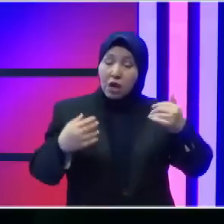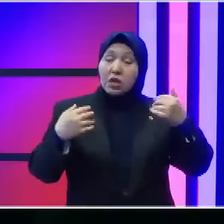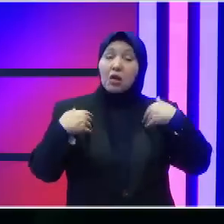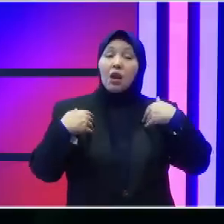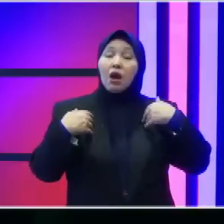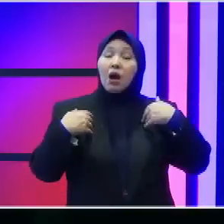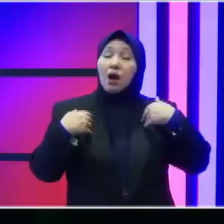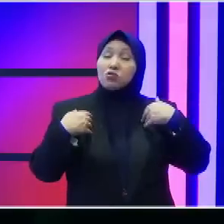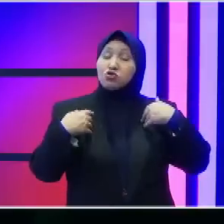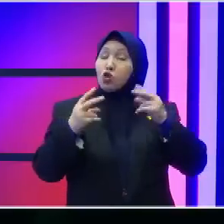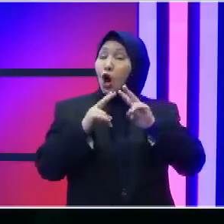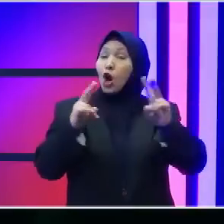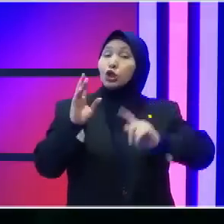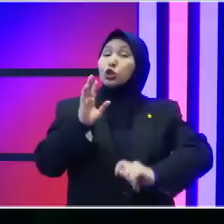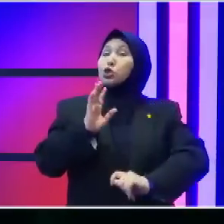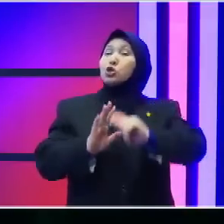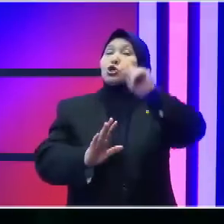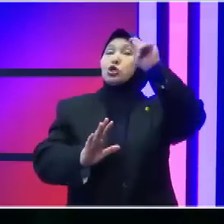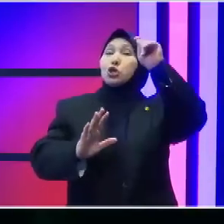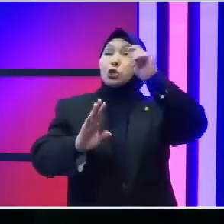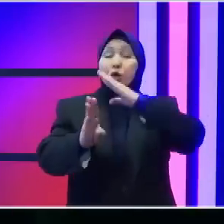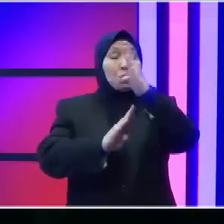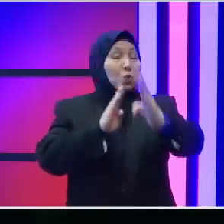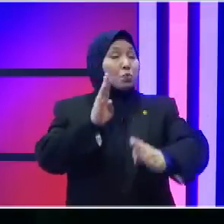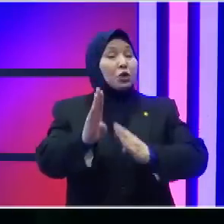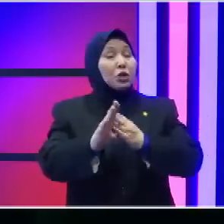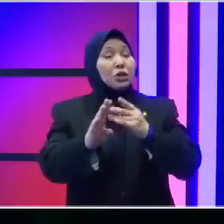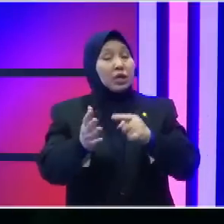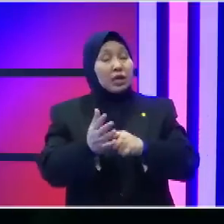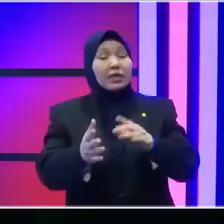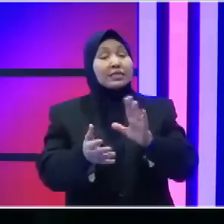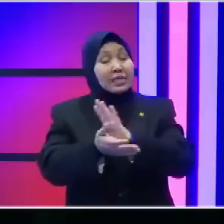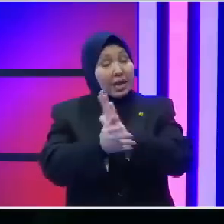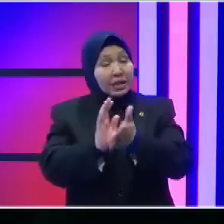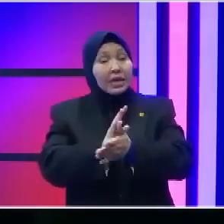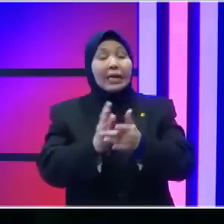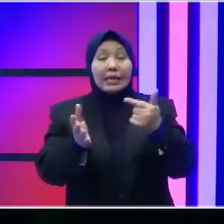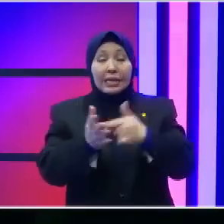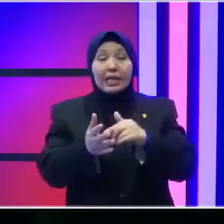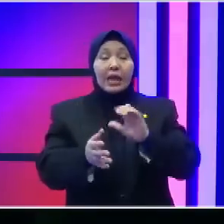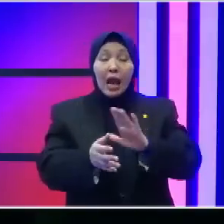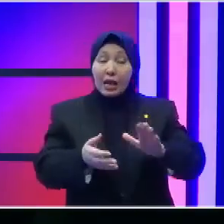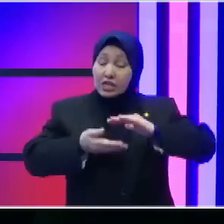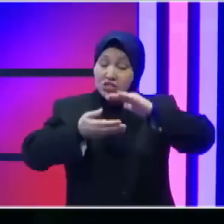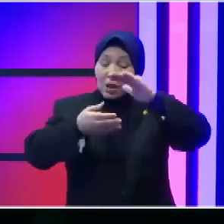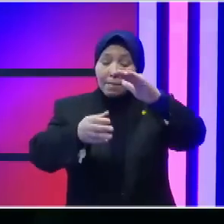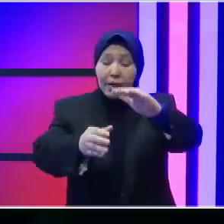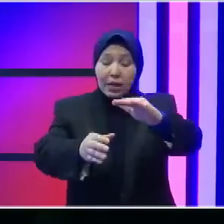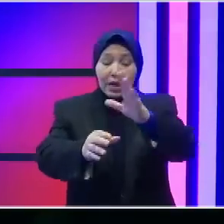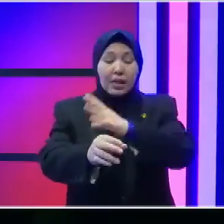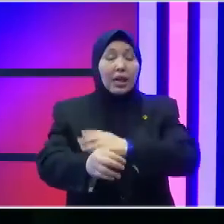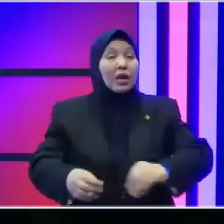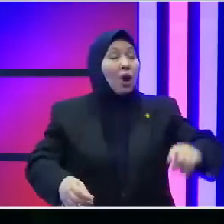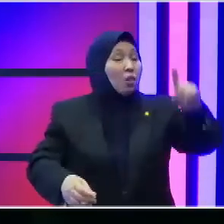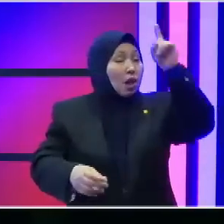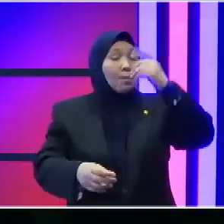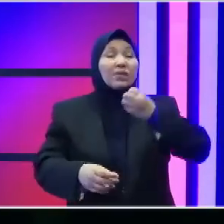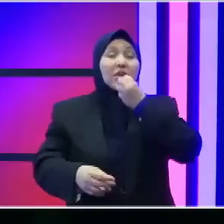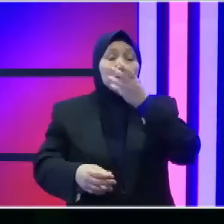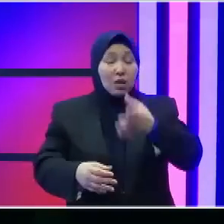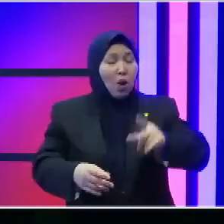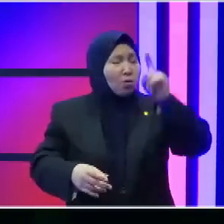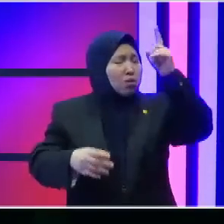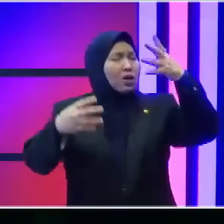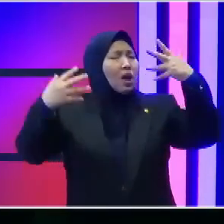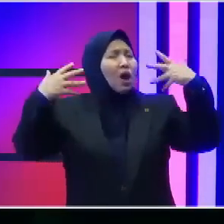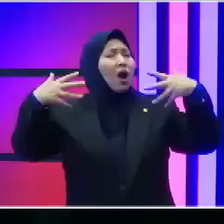fil'aut. Ya, dia amat tinggi di atas muka bumi ini. Ya. Jadi inilah yang disampaikan, dan kemudian Allah menyatakan Allah yang hebat